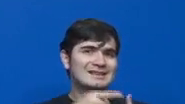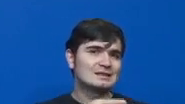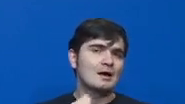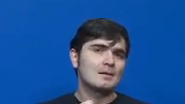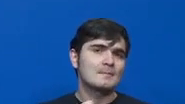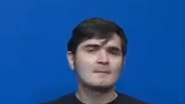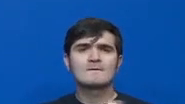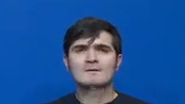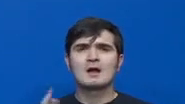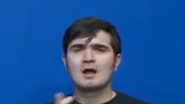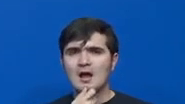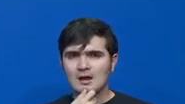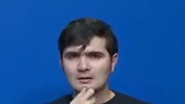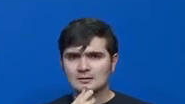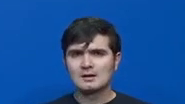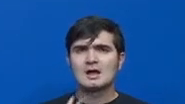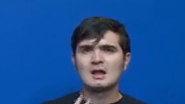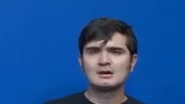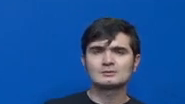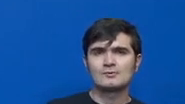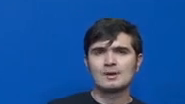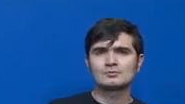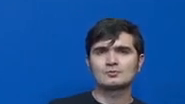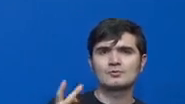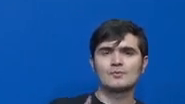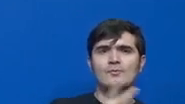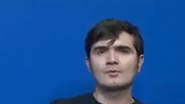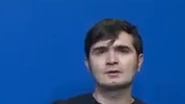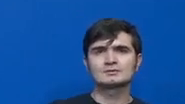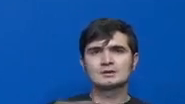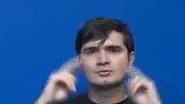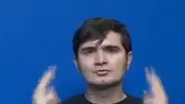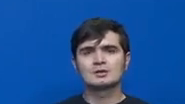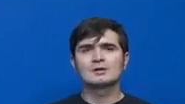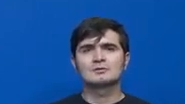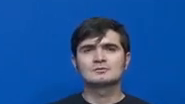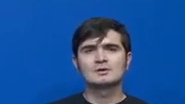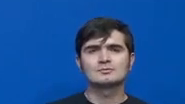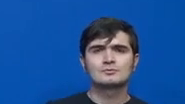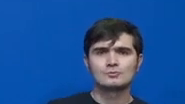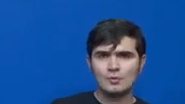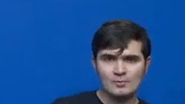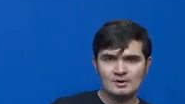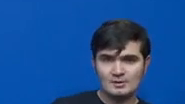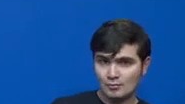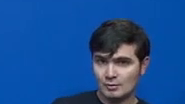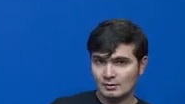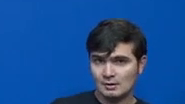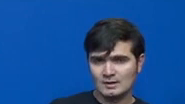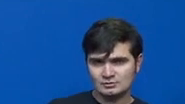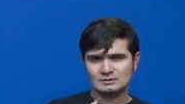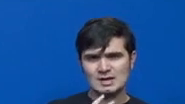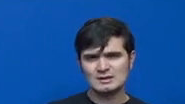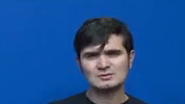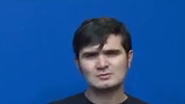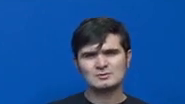constant, an de an, atunci riscurile pentru populație în general și pentru copii în mod special de a se îmbolnăvi sunt foarte,